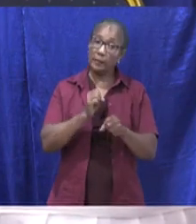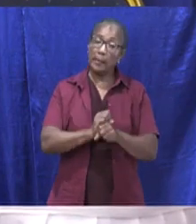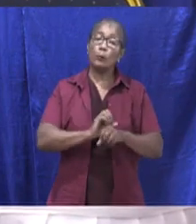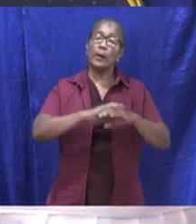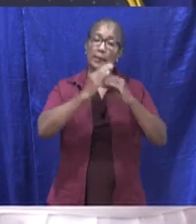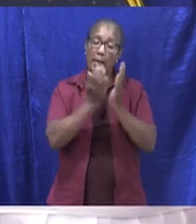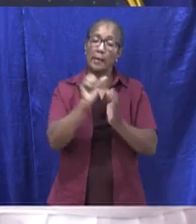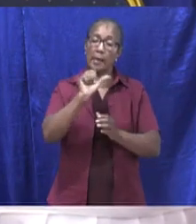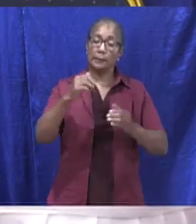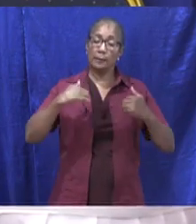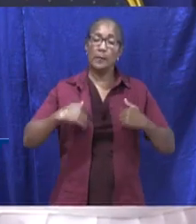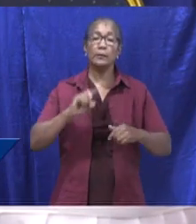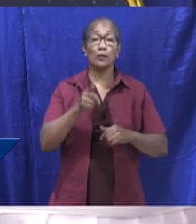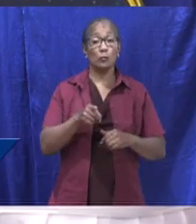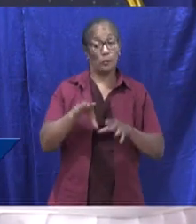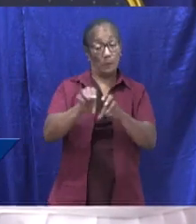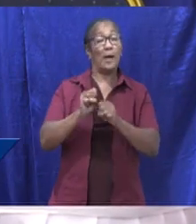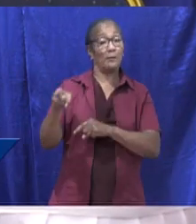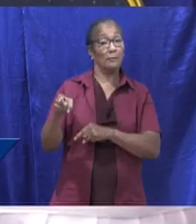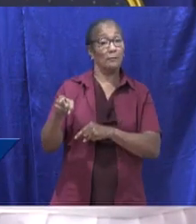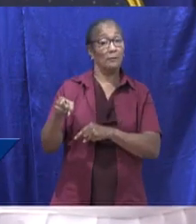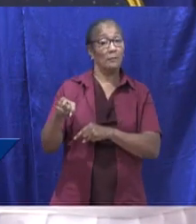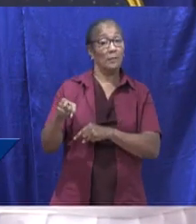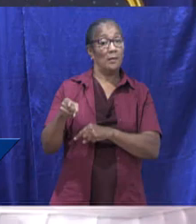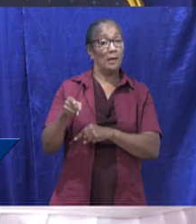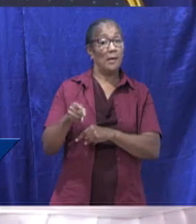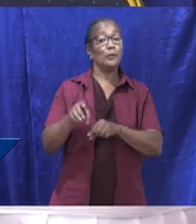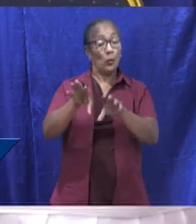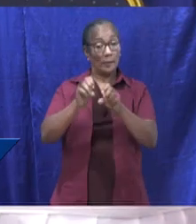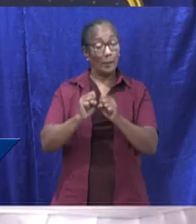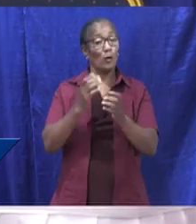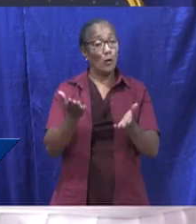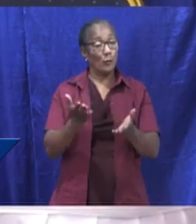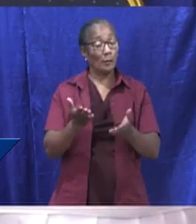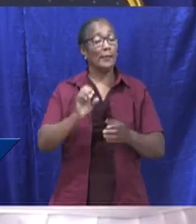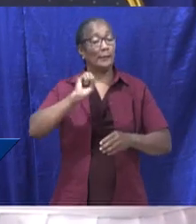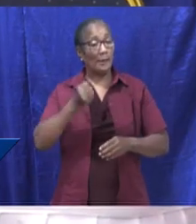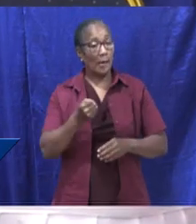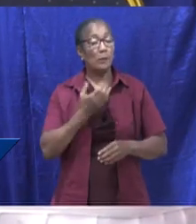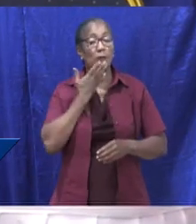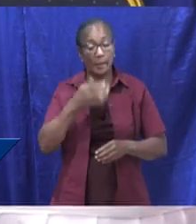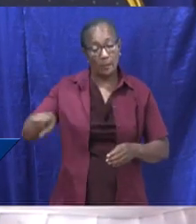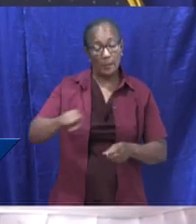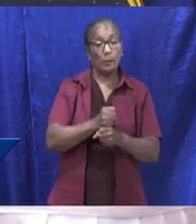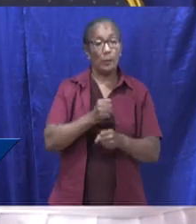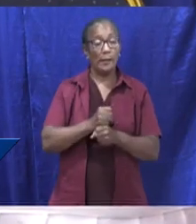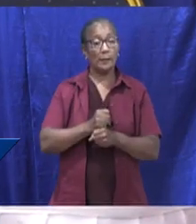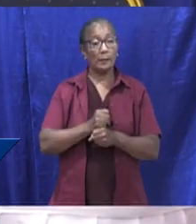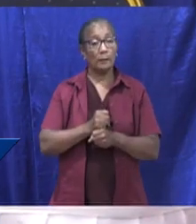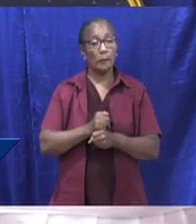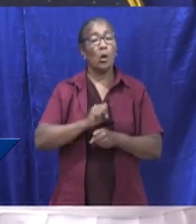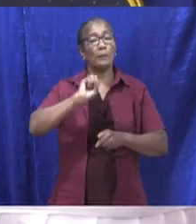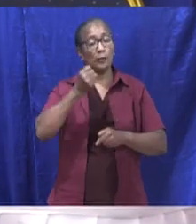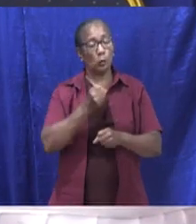alle andere mensen zullen ondergaan. Wanneer u eenmaal wordt aangehouden, et cetera. Wij vragen de medewerking van u om dat